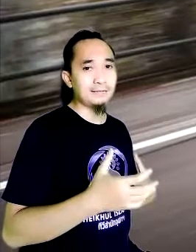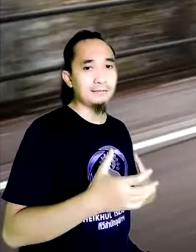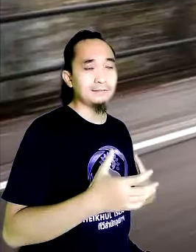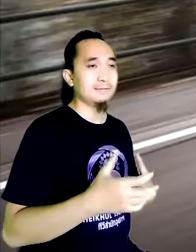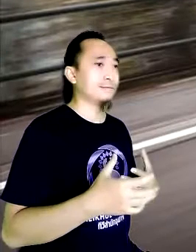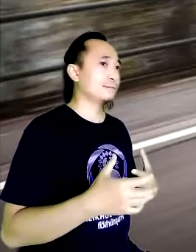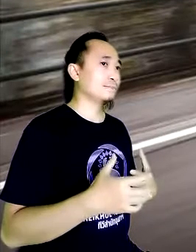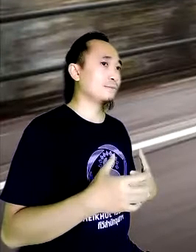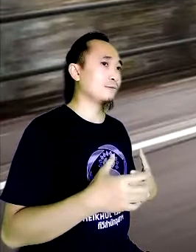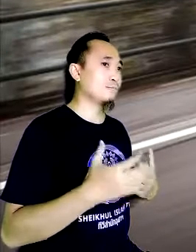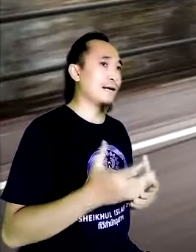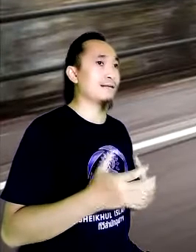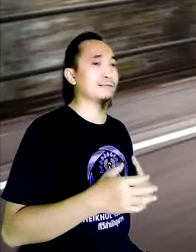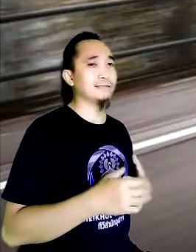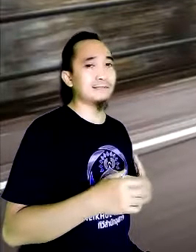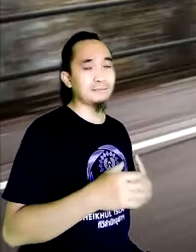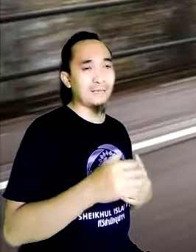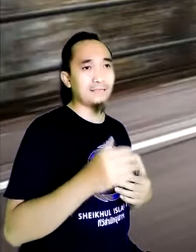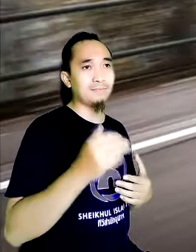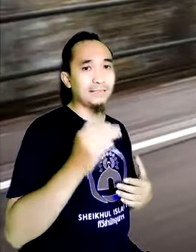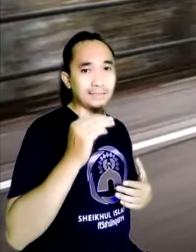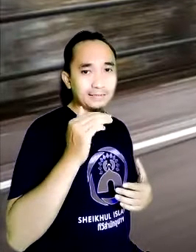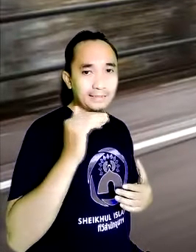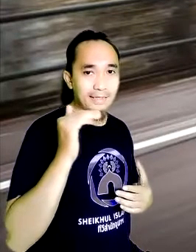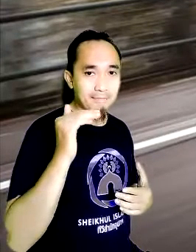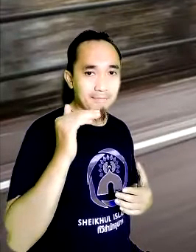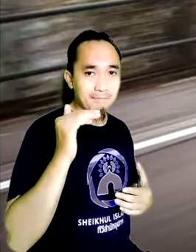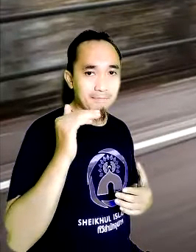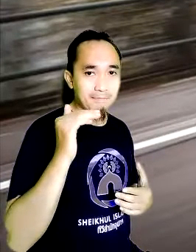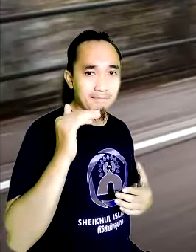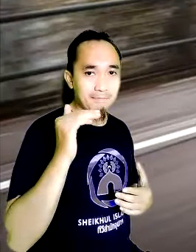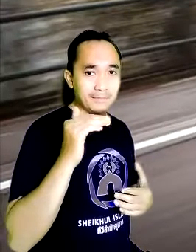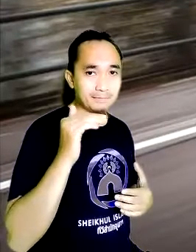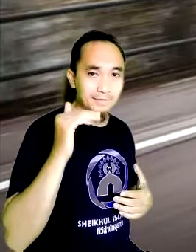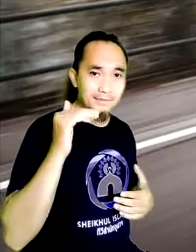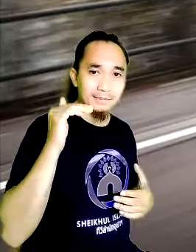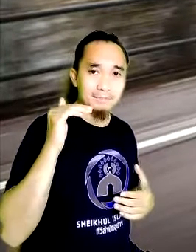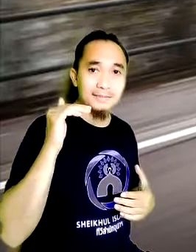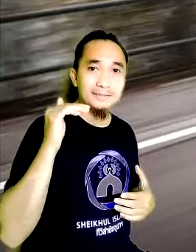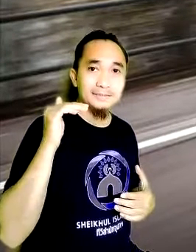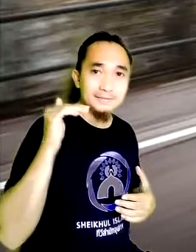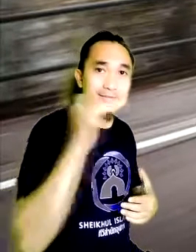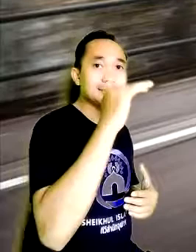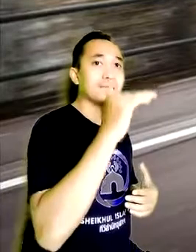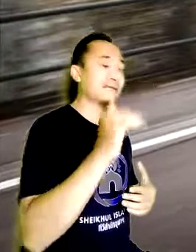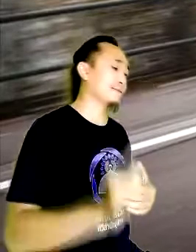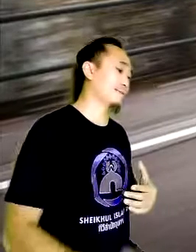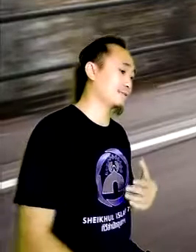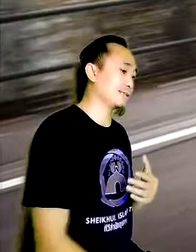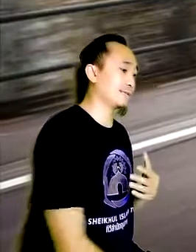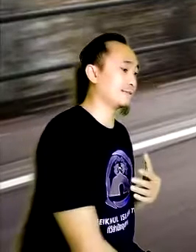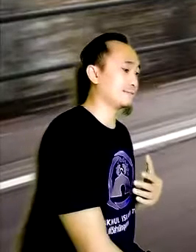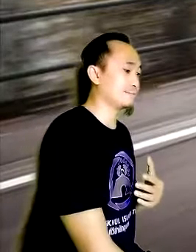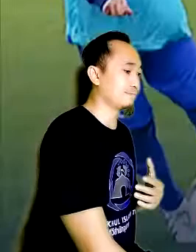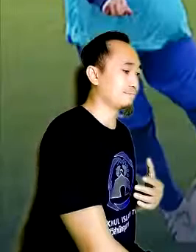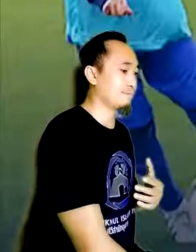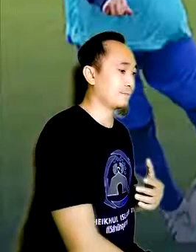bisa merubah ya, kecepatan benda yang tadinya lambat lebih cepat.